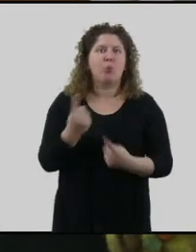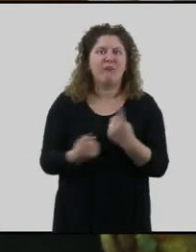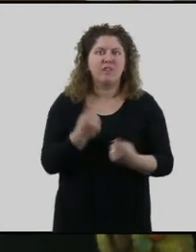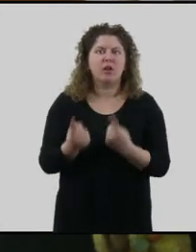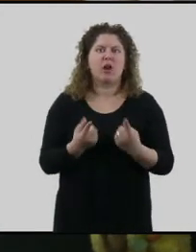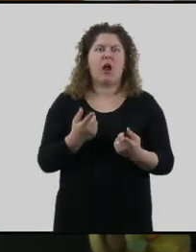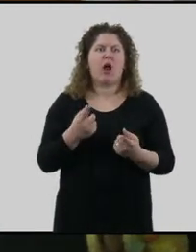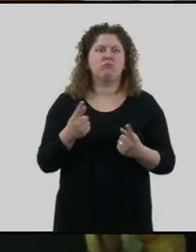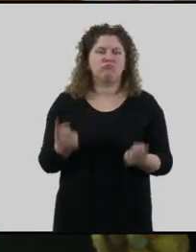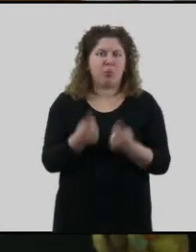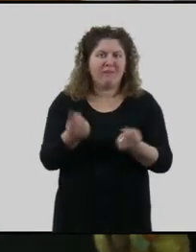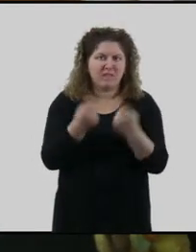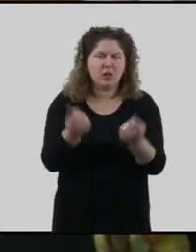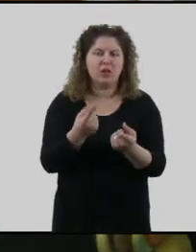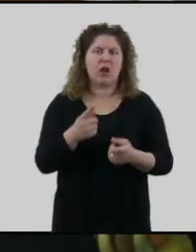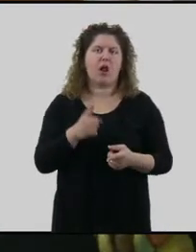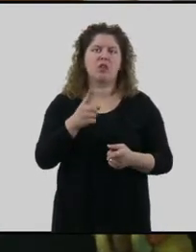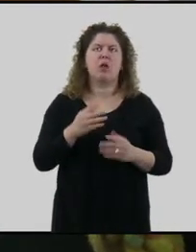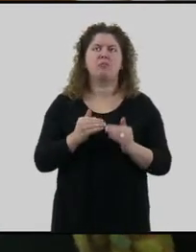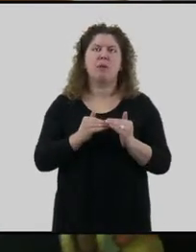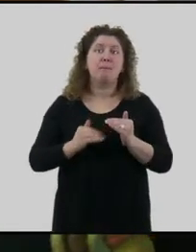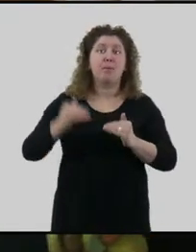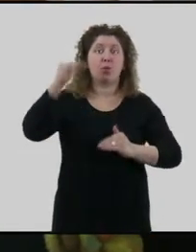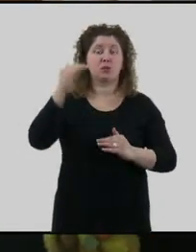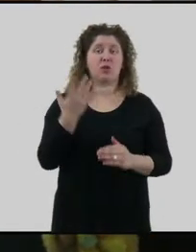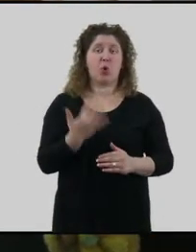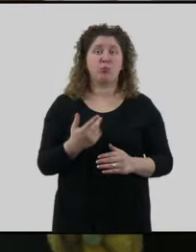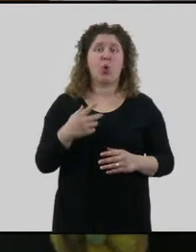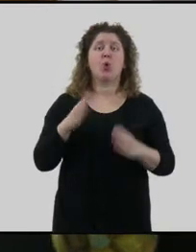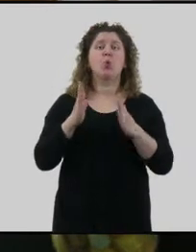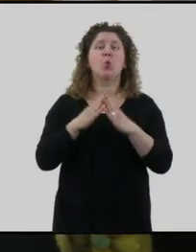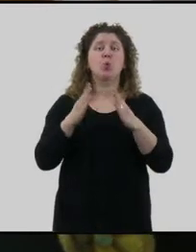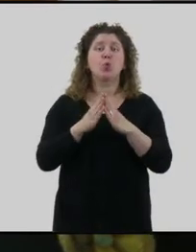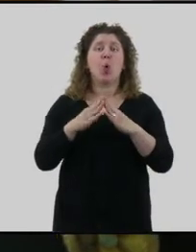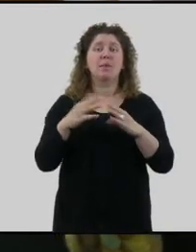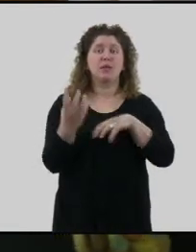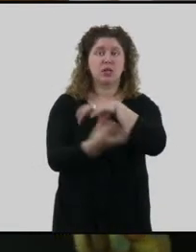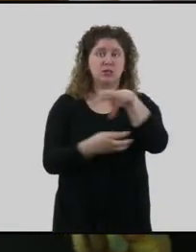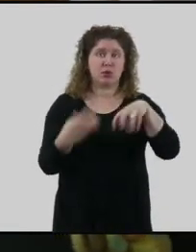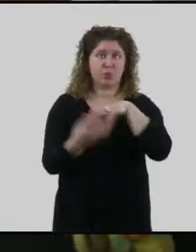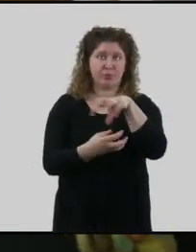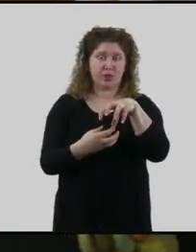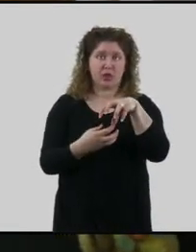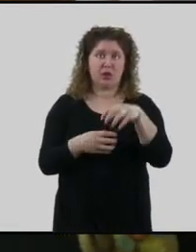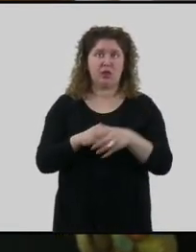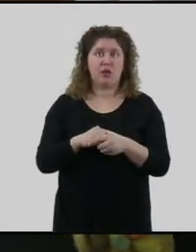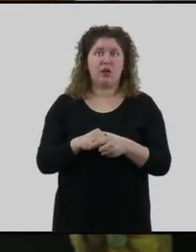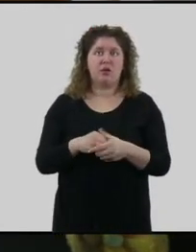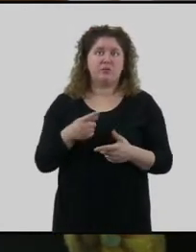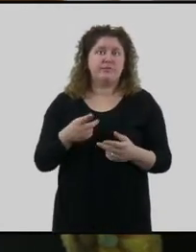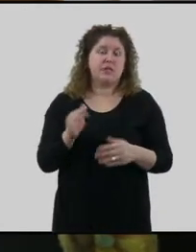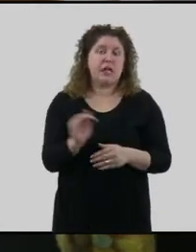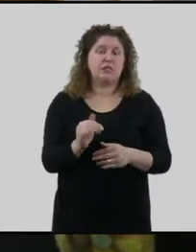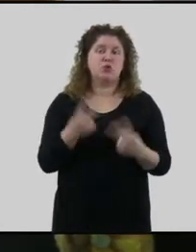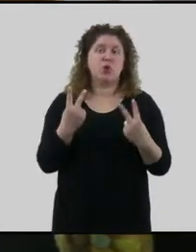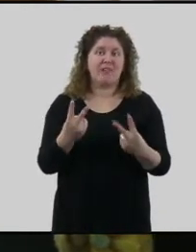se poboljšalo, to jest da bi porastao broj udomiteljskih obitelji, jer djeca su nam najvažnija i znači